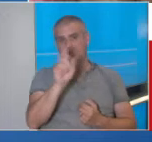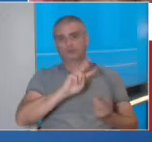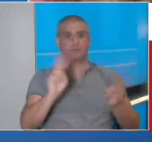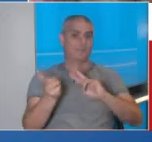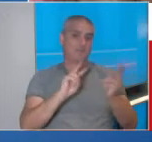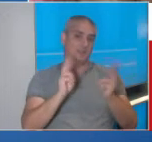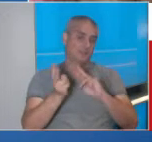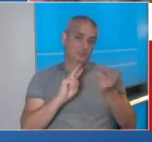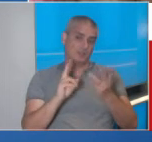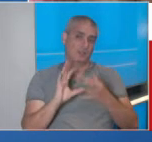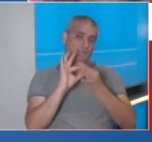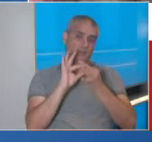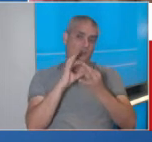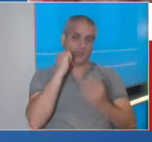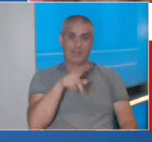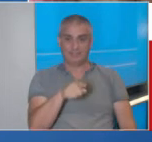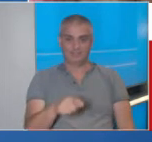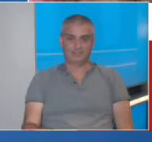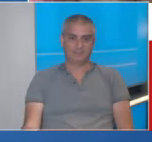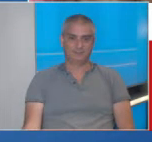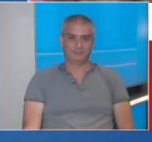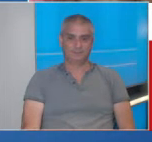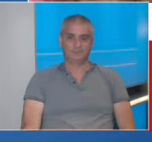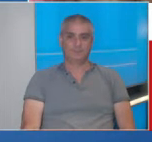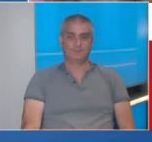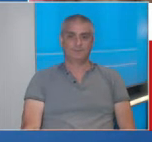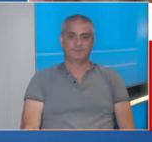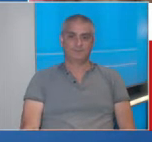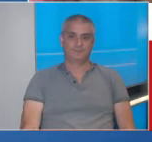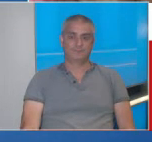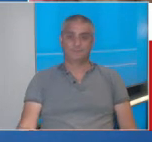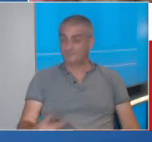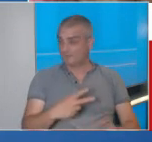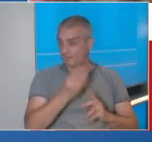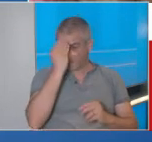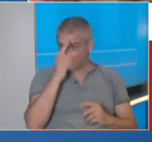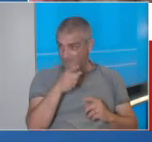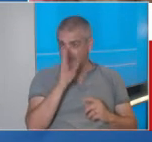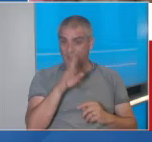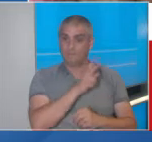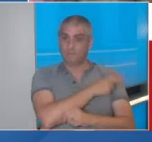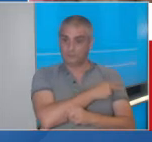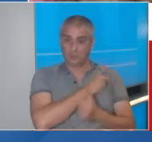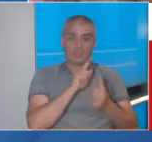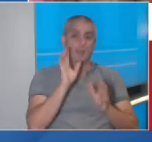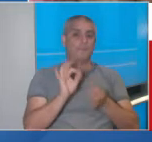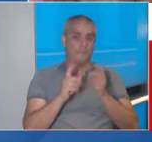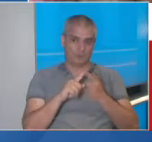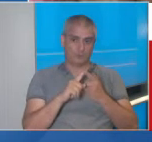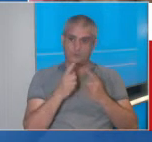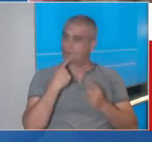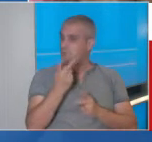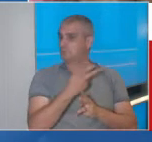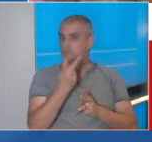לשני בקשר לרצח לתאיר רדה זכרה לברכה. ורק אני רוצה להזכיר שגם במשטרה, גם בפרקליטות, ניקו את